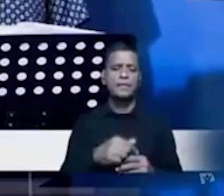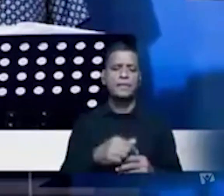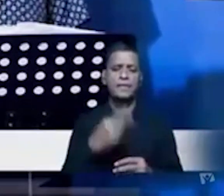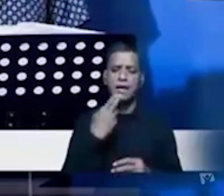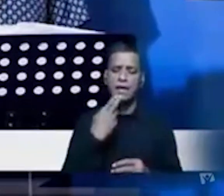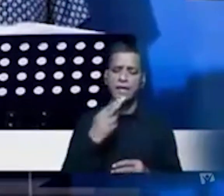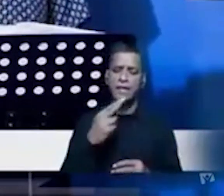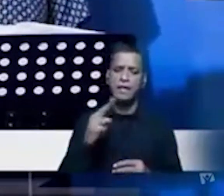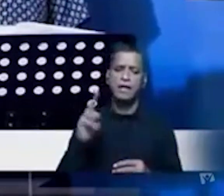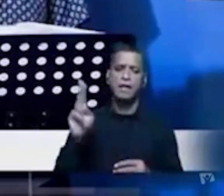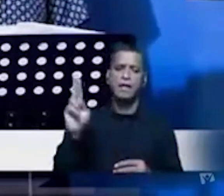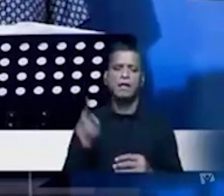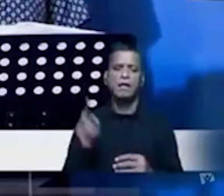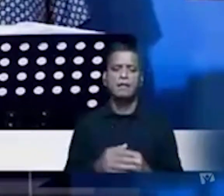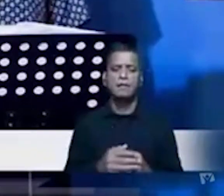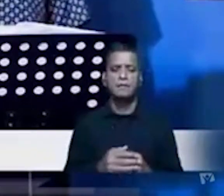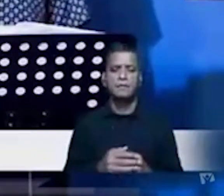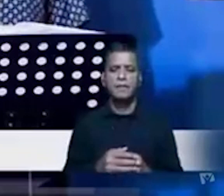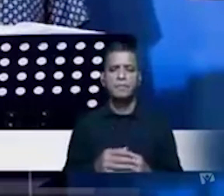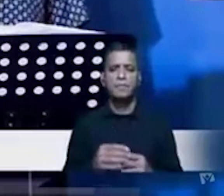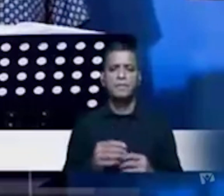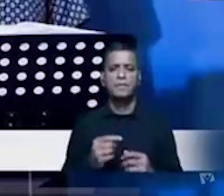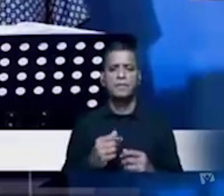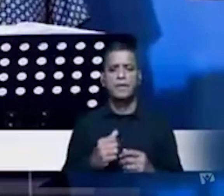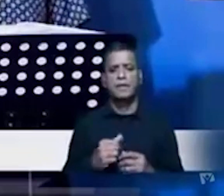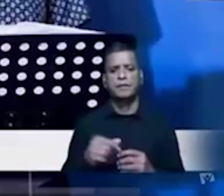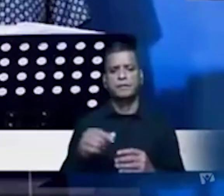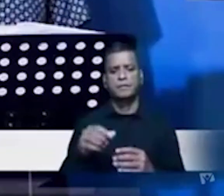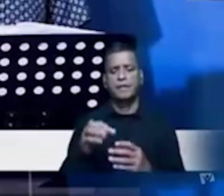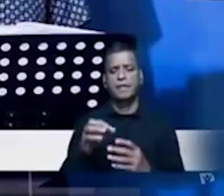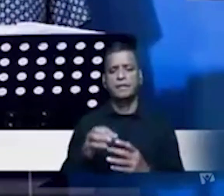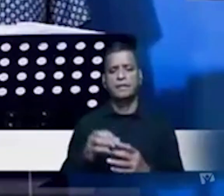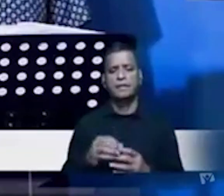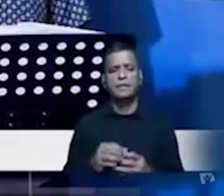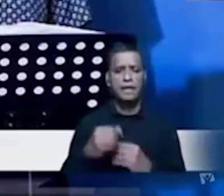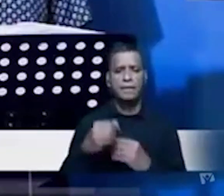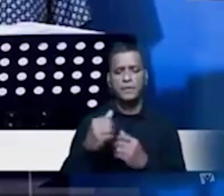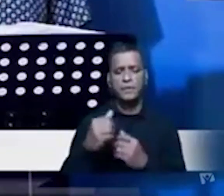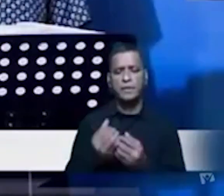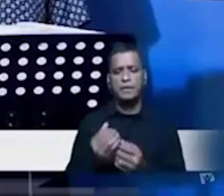percaya, dan hidup kita ilham